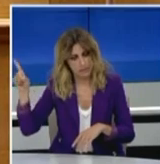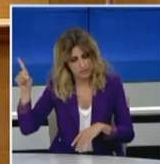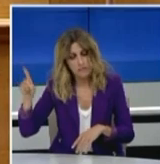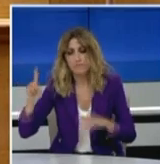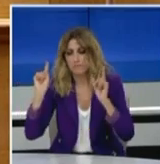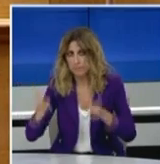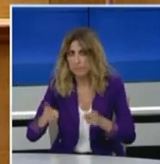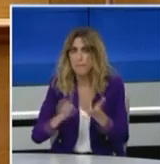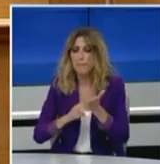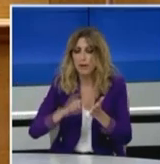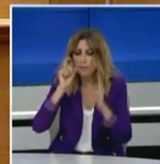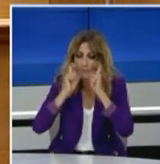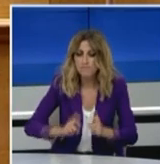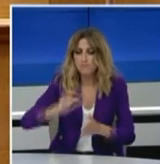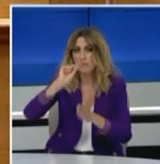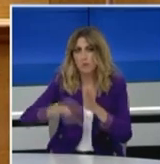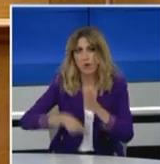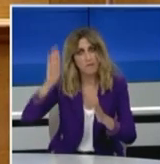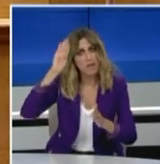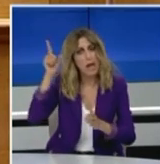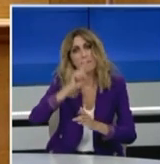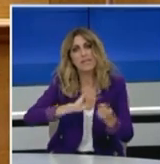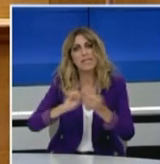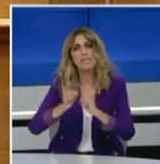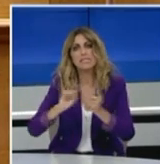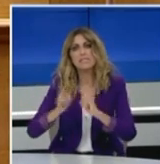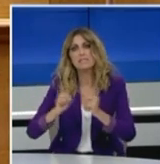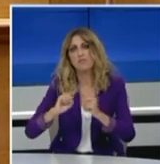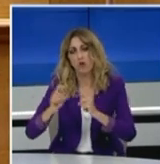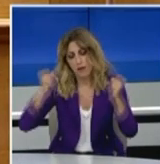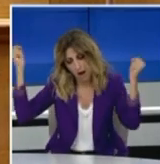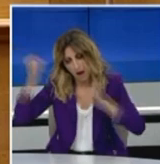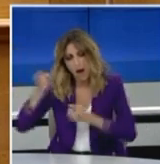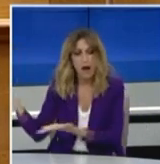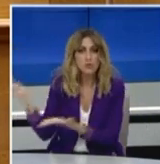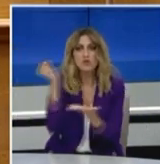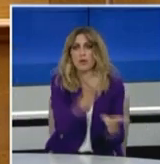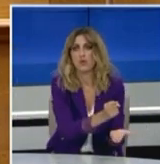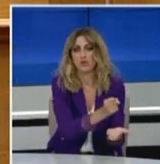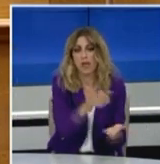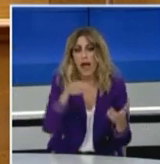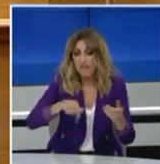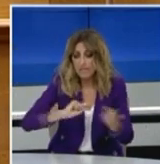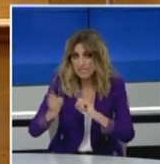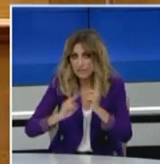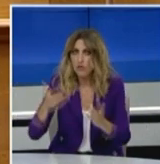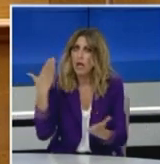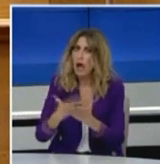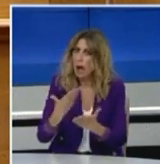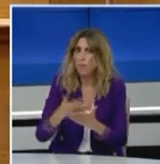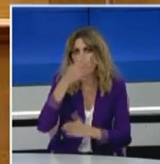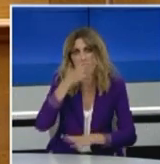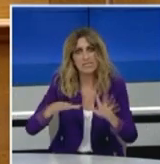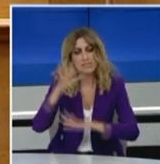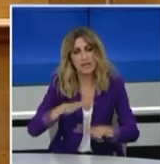Αμερικής αποτελούσε την πιο τρανή παραδοχή για την ύπαρξη του σκανδάλου. Το οποίο βέβαια